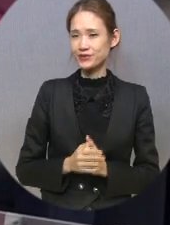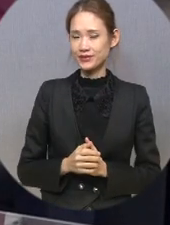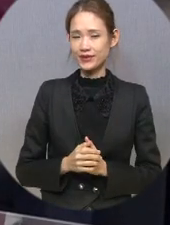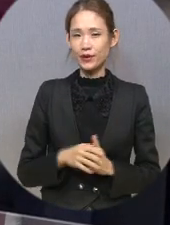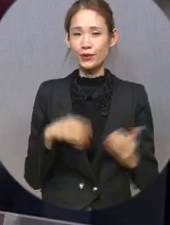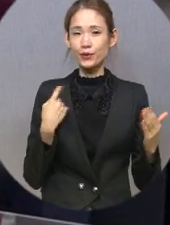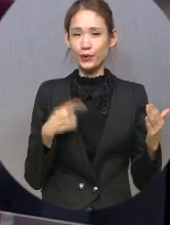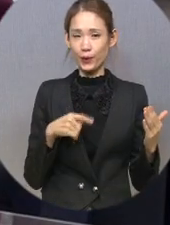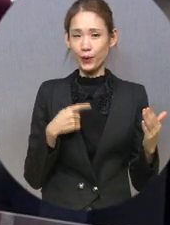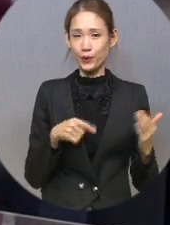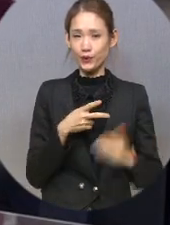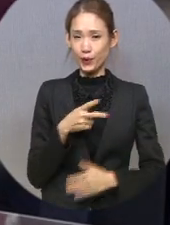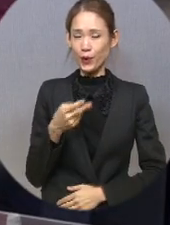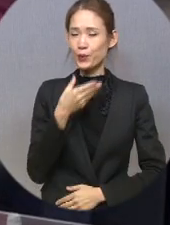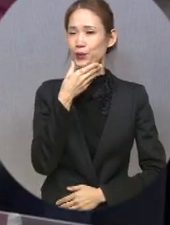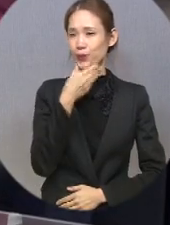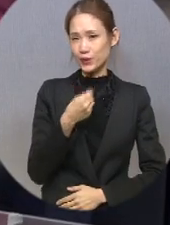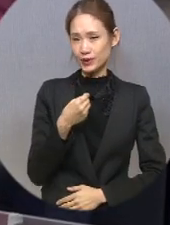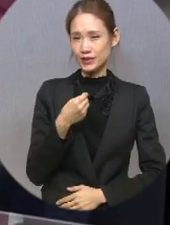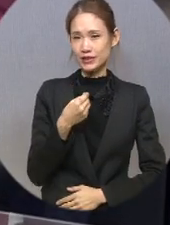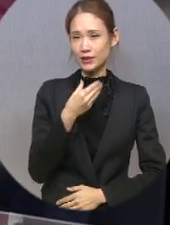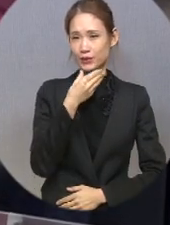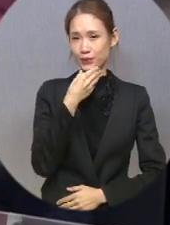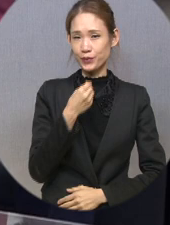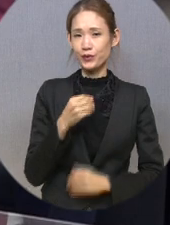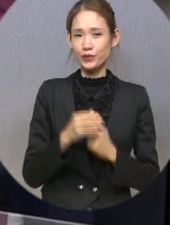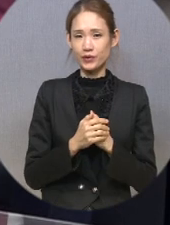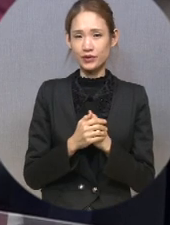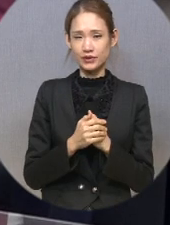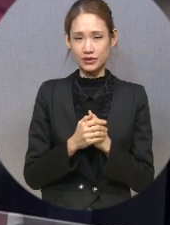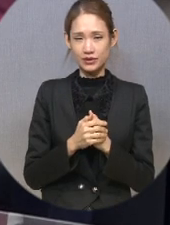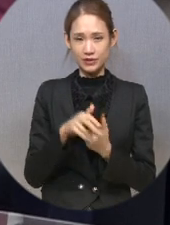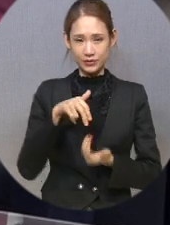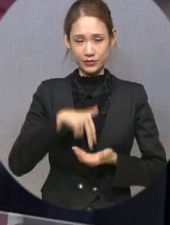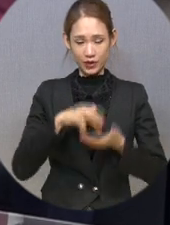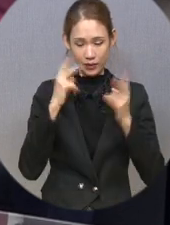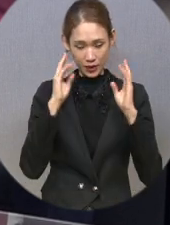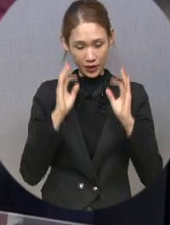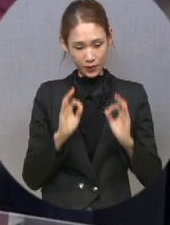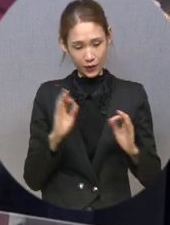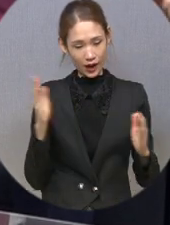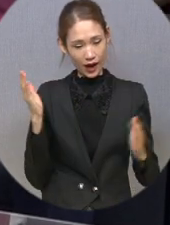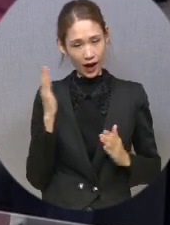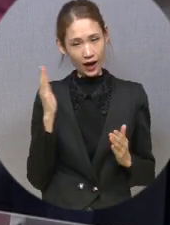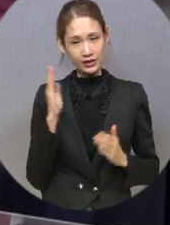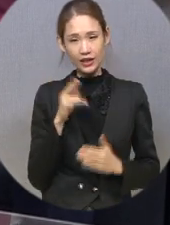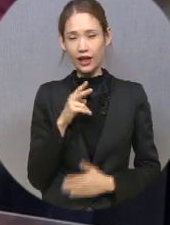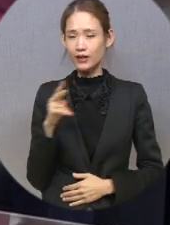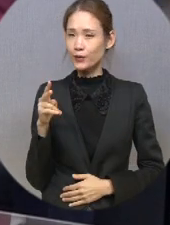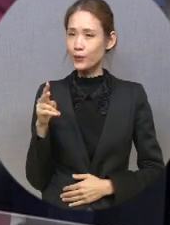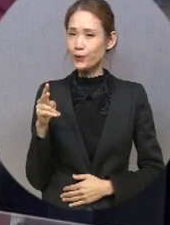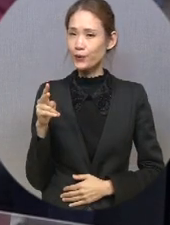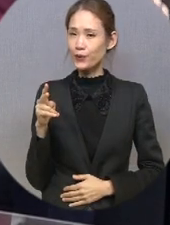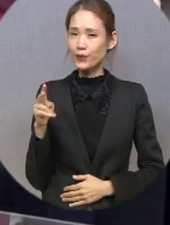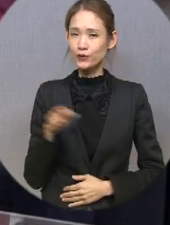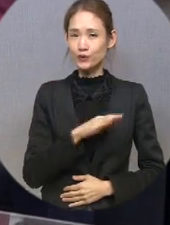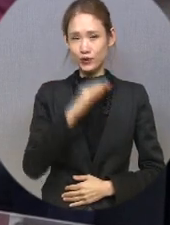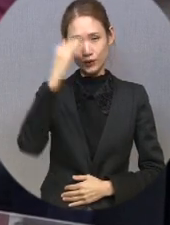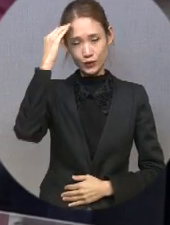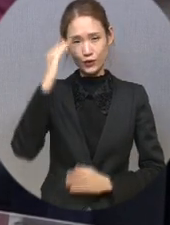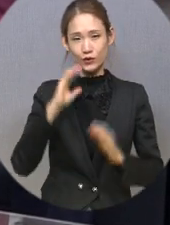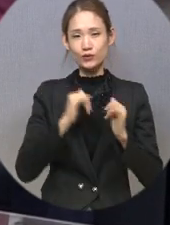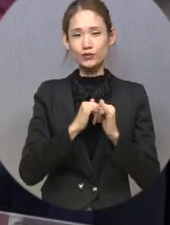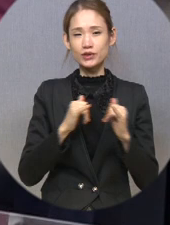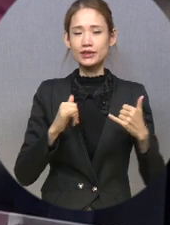교육이라는 게또 하나의 복지 아니겠습니까? 그런 예. 복지 차원에서 보더라도, 학생들은 곧 모든 우리 국민들의